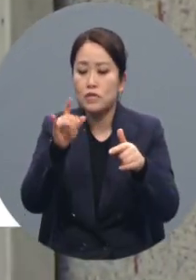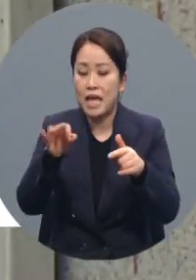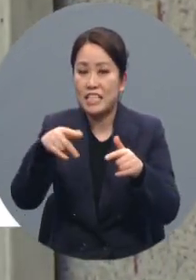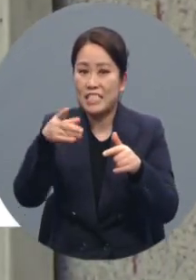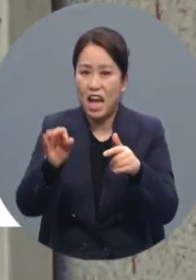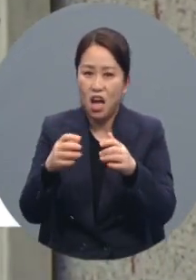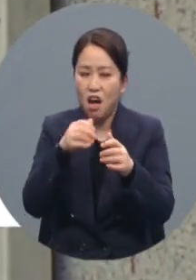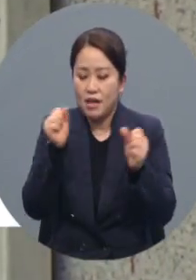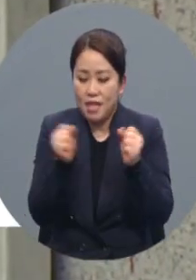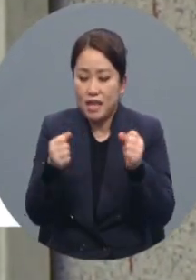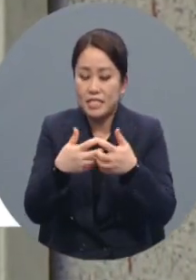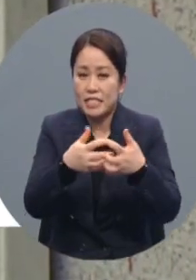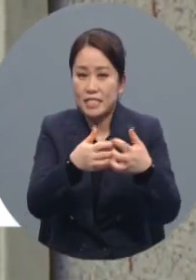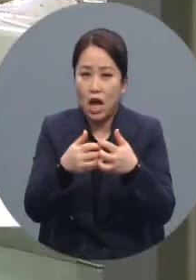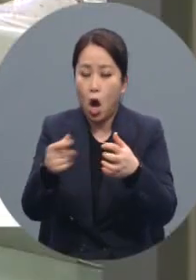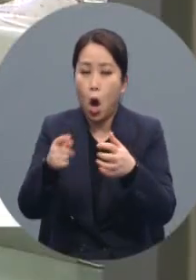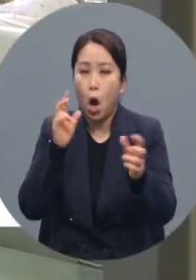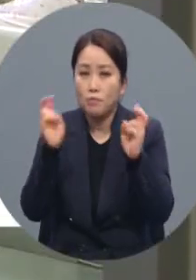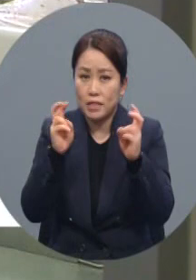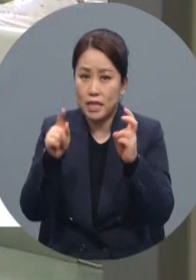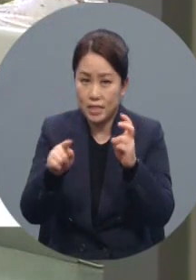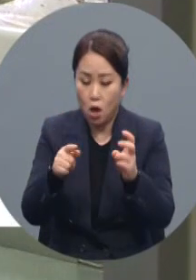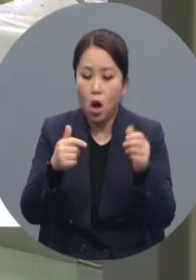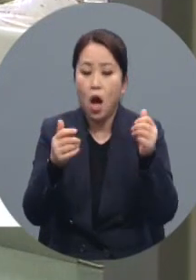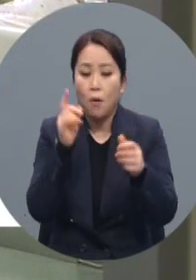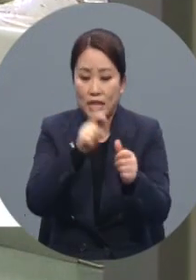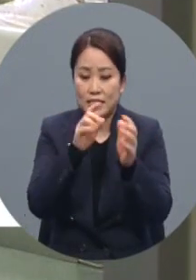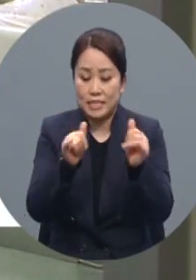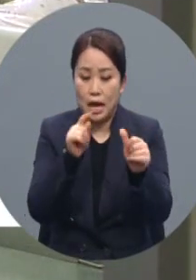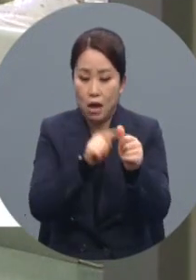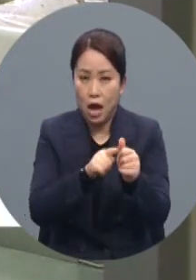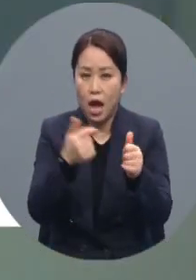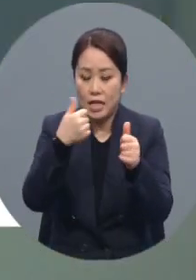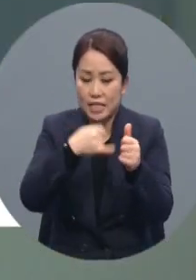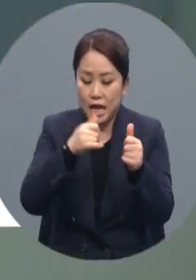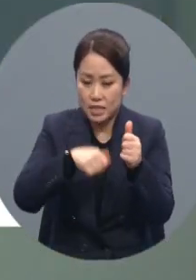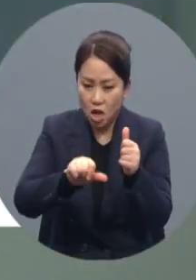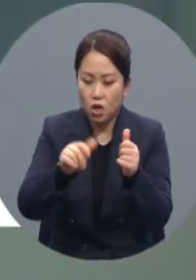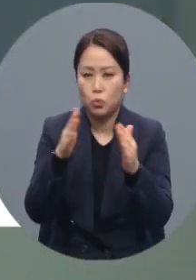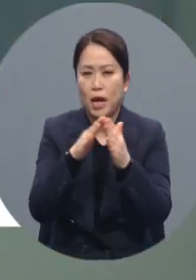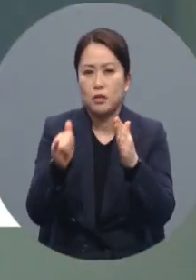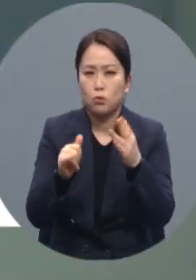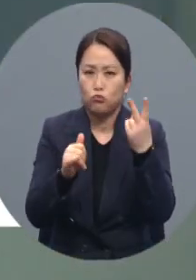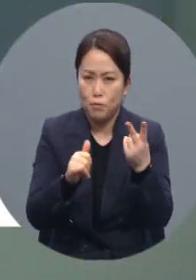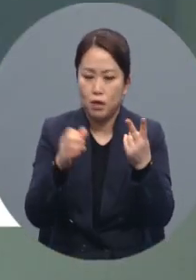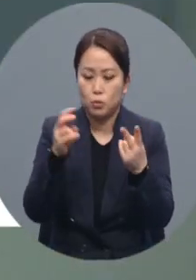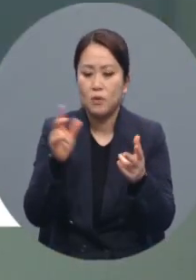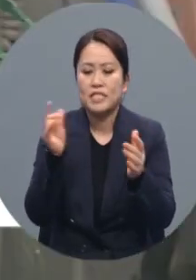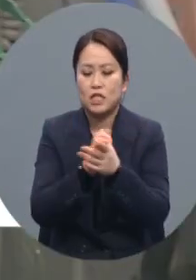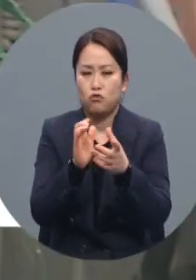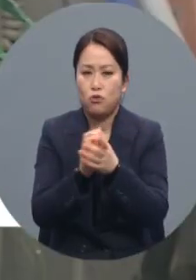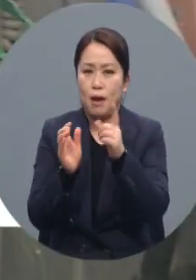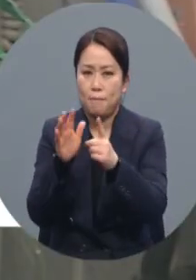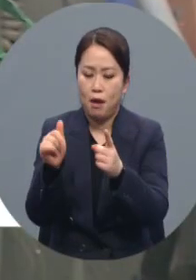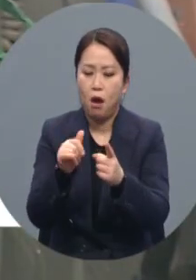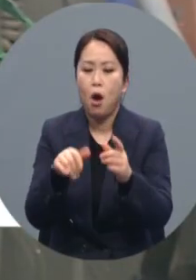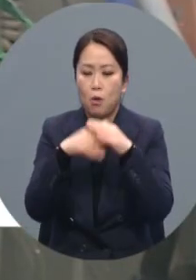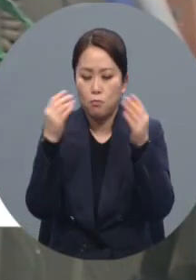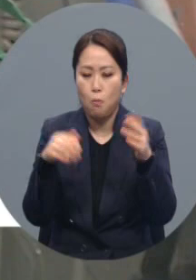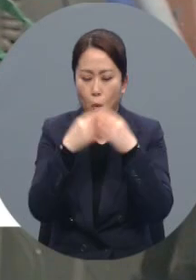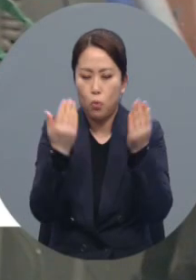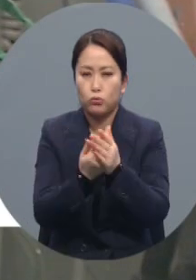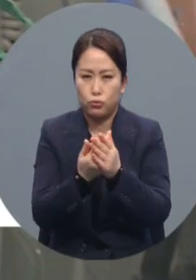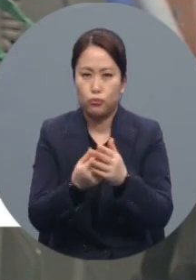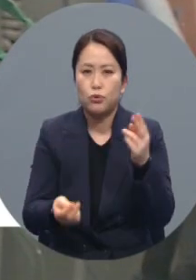확진 원장의 초등학생 자녀 등 가족 중령과 지닌 한 명이 감염될 누적 11명으로 늘었습니다 해당 자녀가